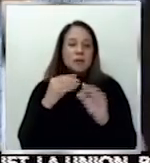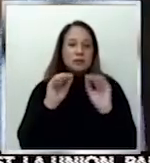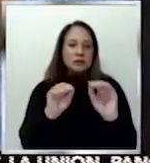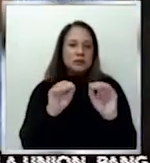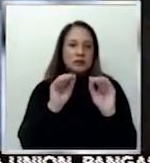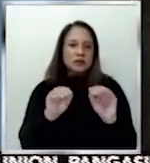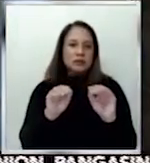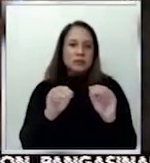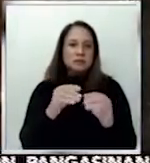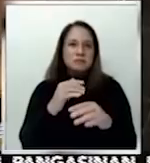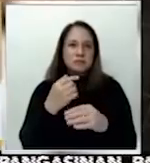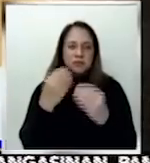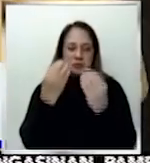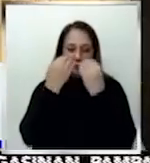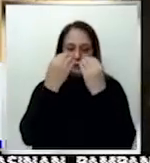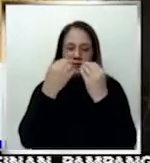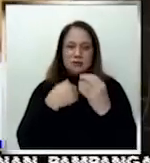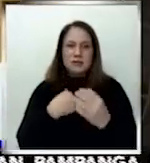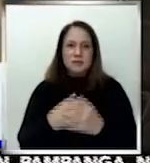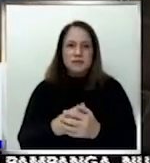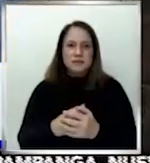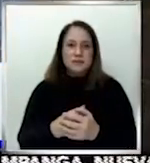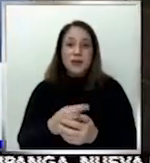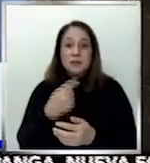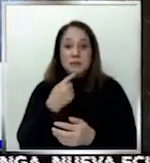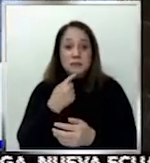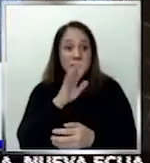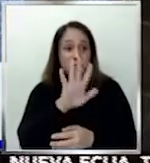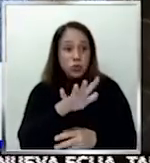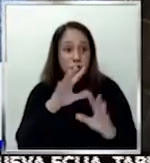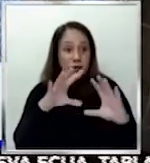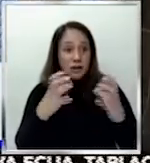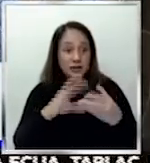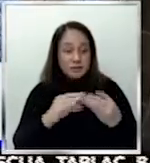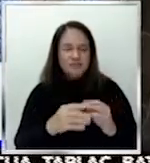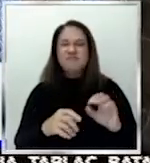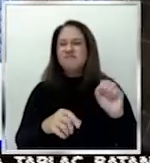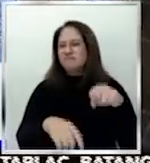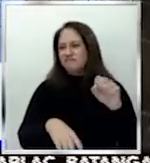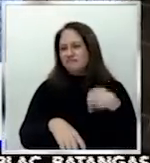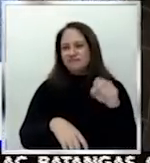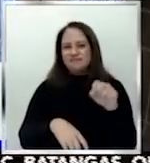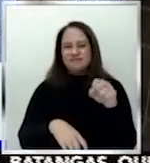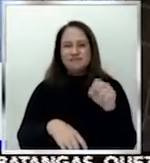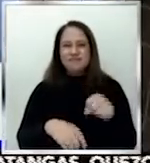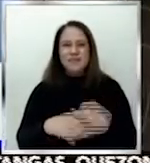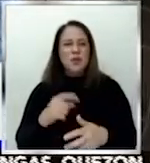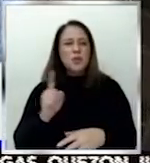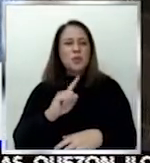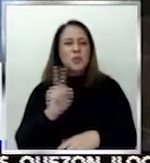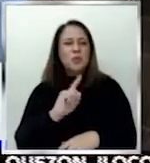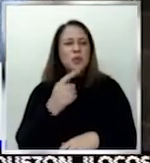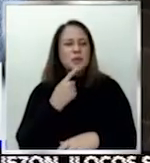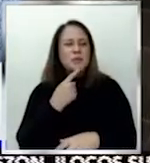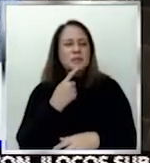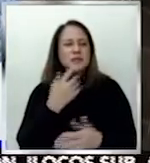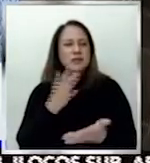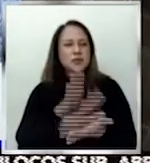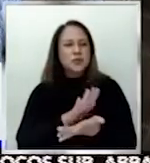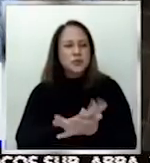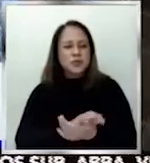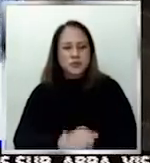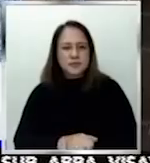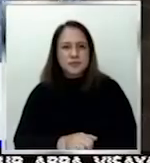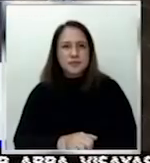akin. Namimiss mo na rin ba mga classmates? Opo. Anong namimiss mo doon sa school?